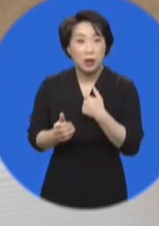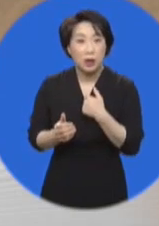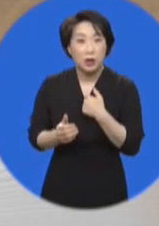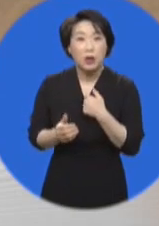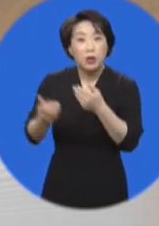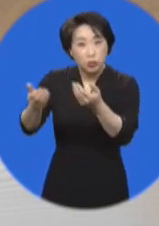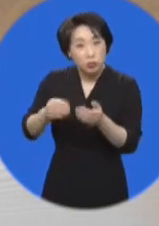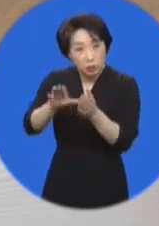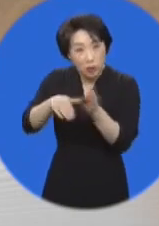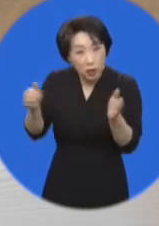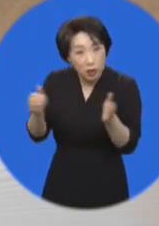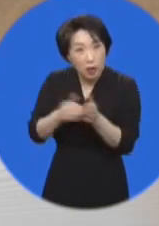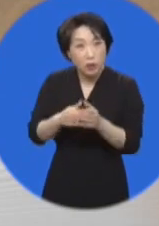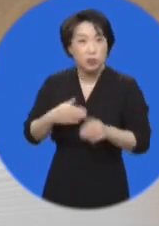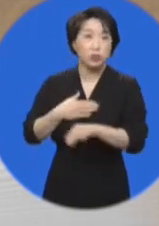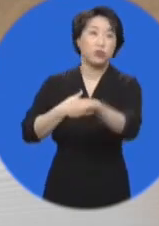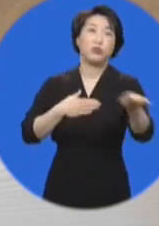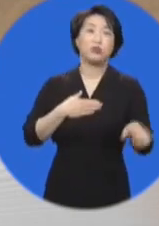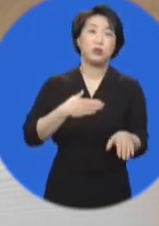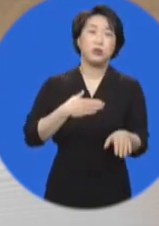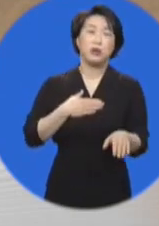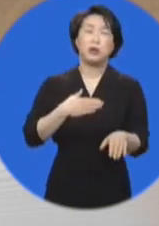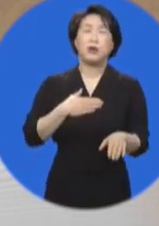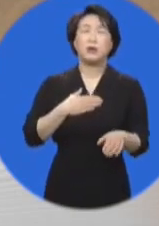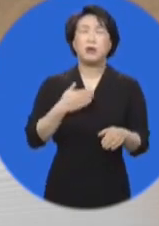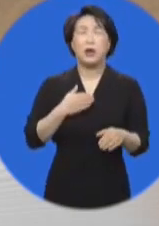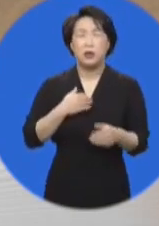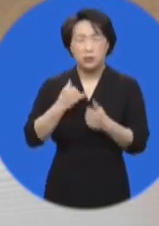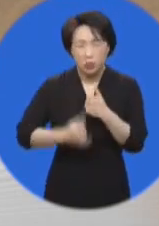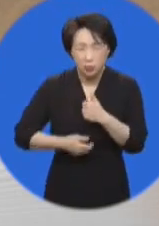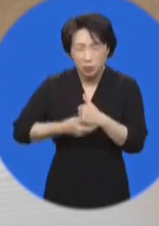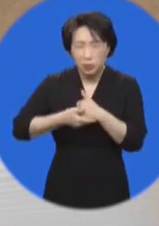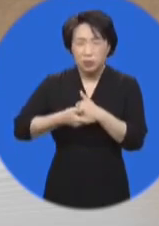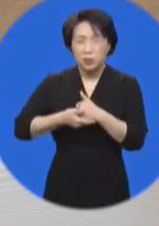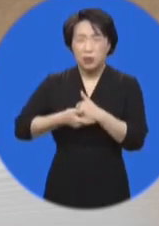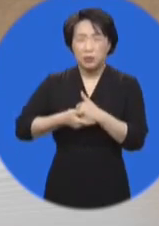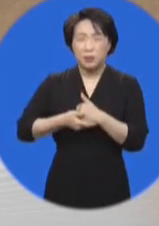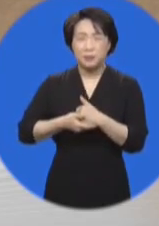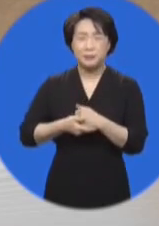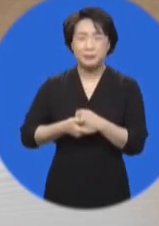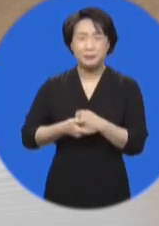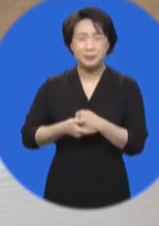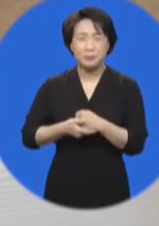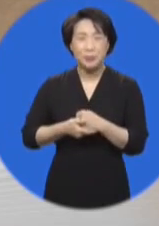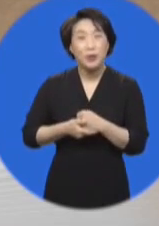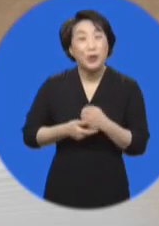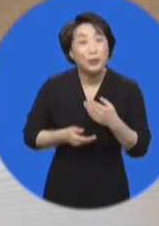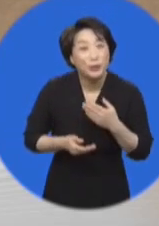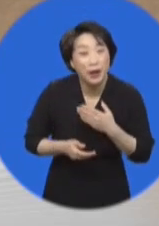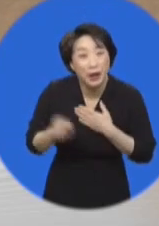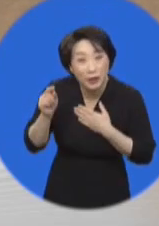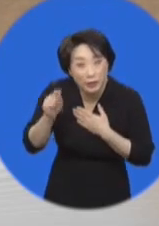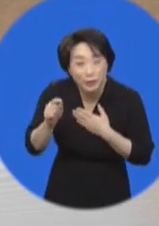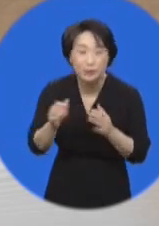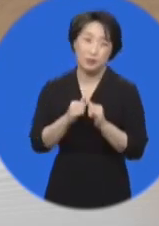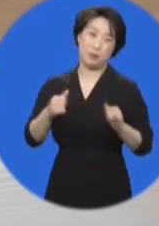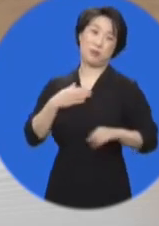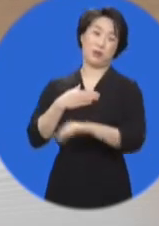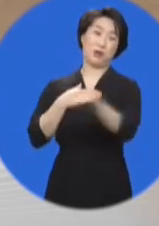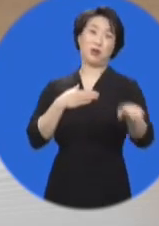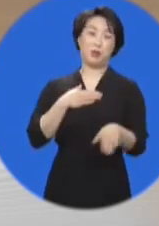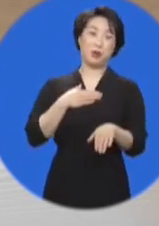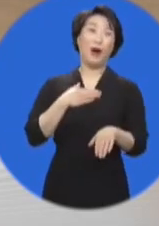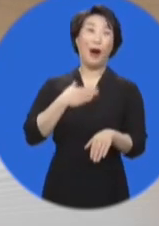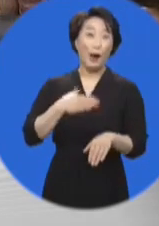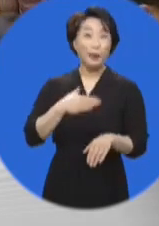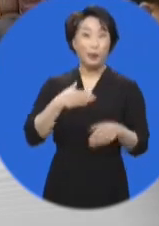목숨을 주기까지 나 같은 것을 섬겨주었다. 우리가 이런 사람이라는 것을